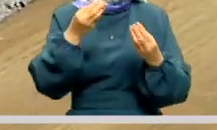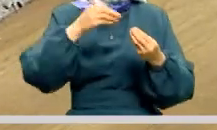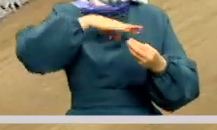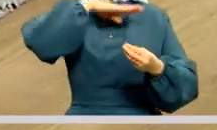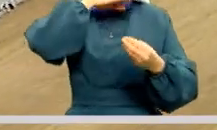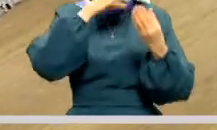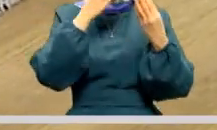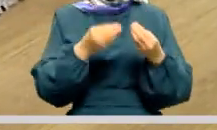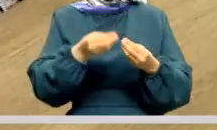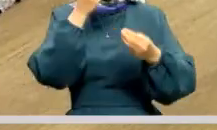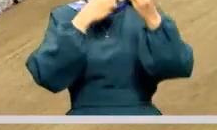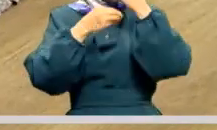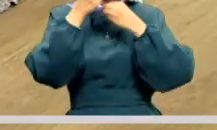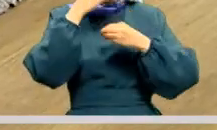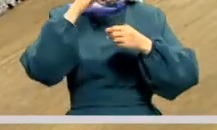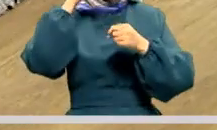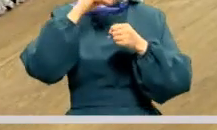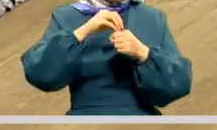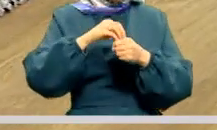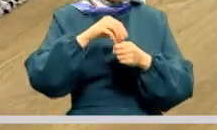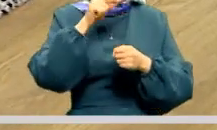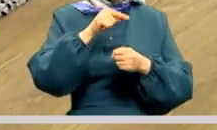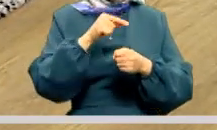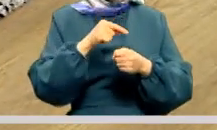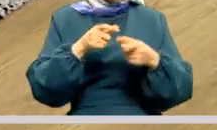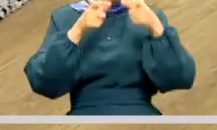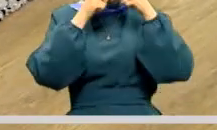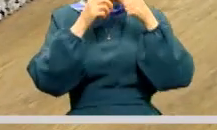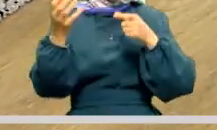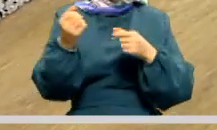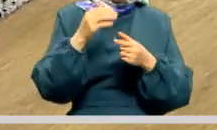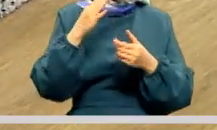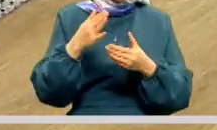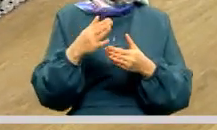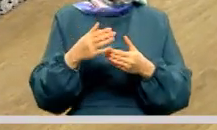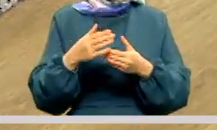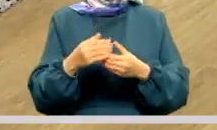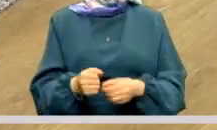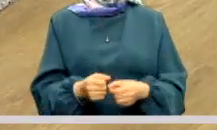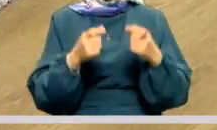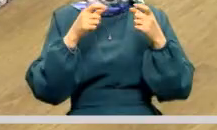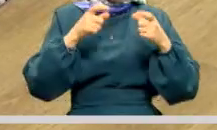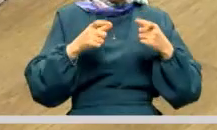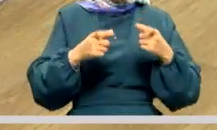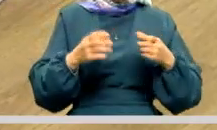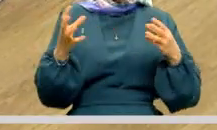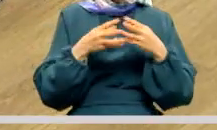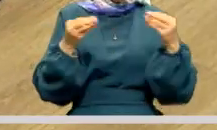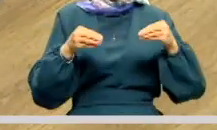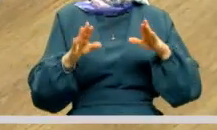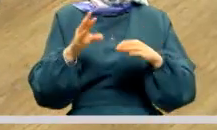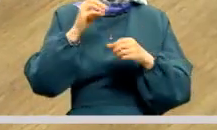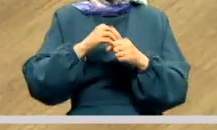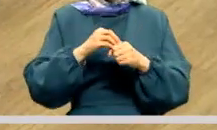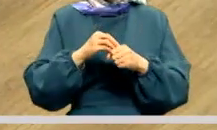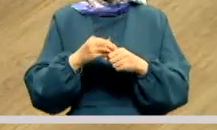kahvaltı için hani simit alıp geleceğim ama yerim de gitmesin istiyorum Elimde çanta vesaire falan biraz fazla çantamı Kitaplarımı